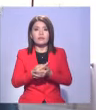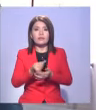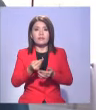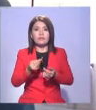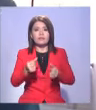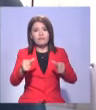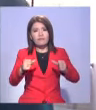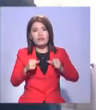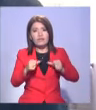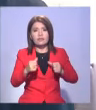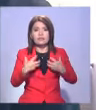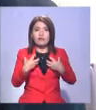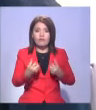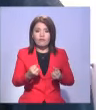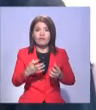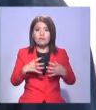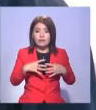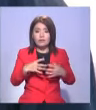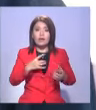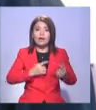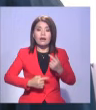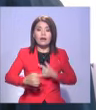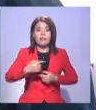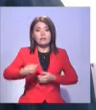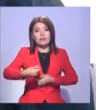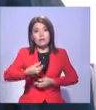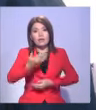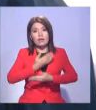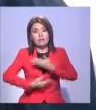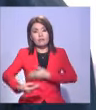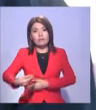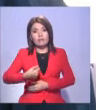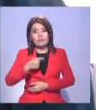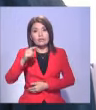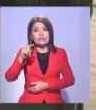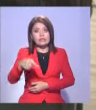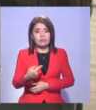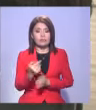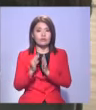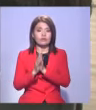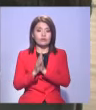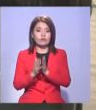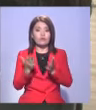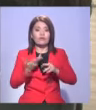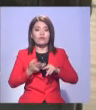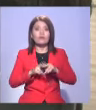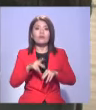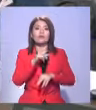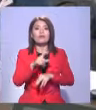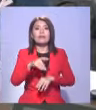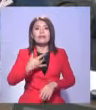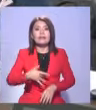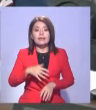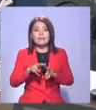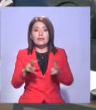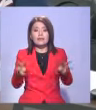жарақатымыз туралы бізге мүгедектігімізді төлеп берсе басқа талабымыз жоқ. Кеншілердің талабын тыңдауға Таразға